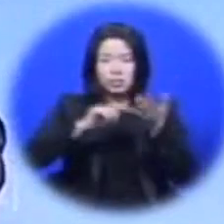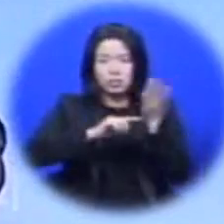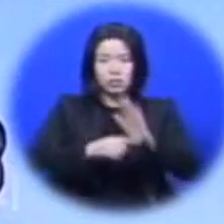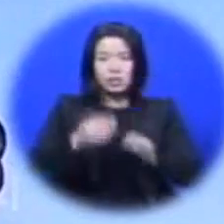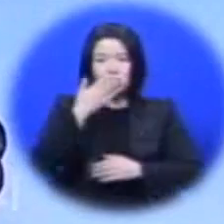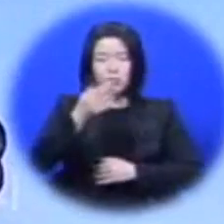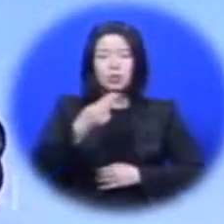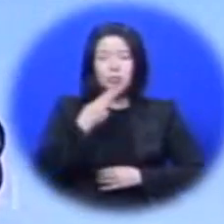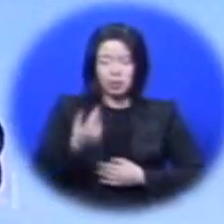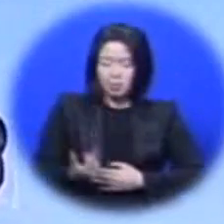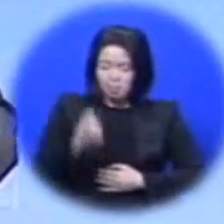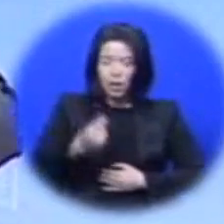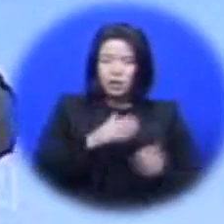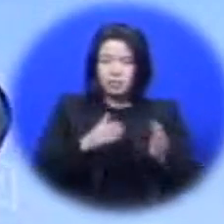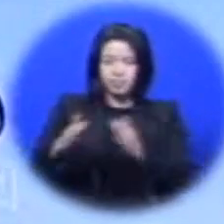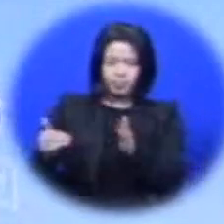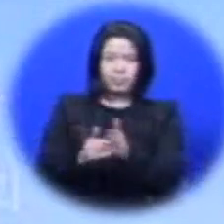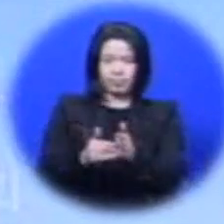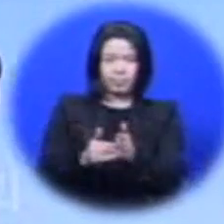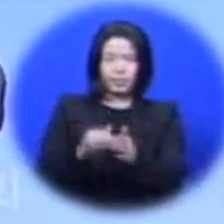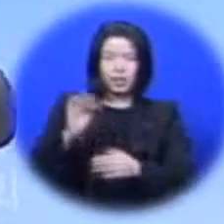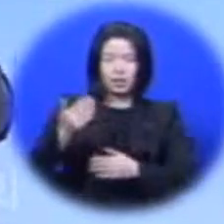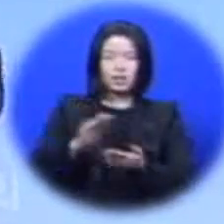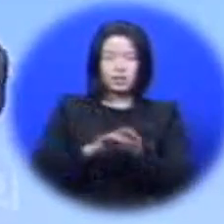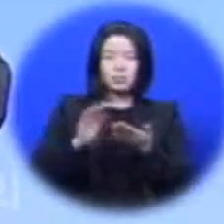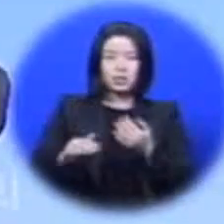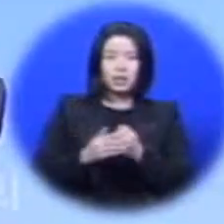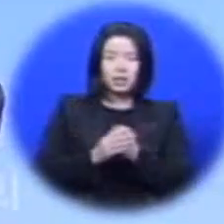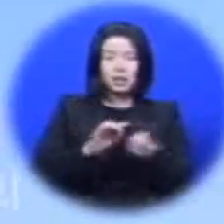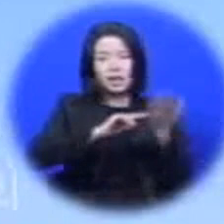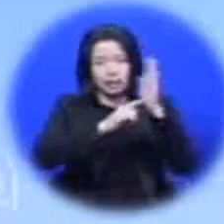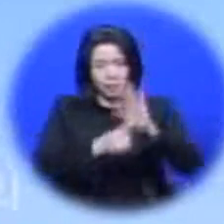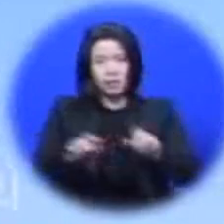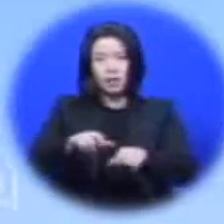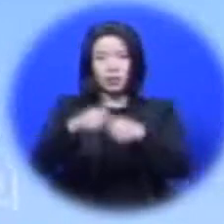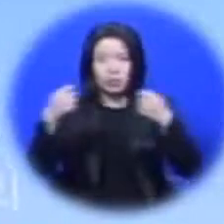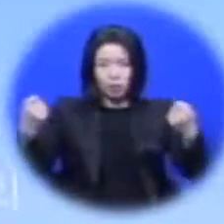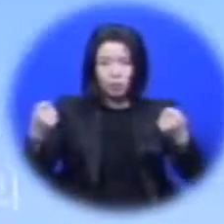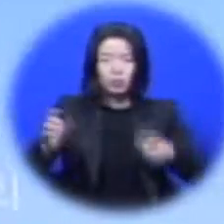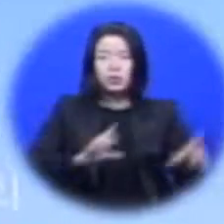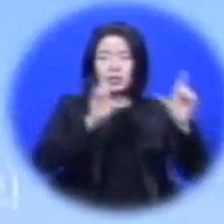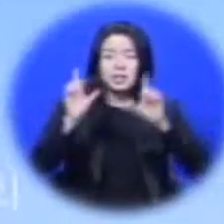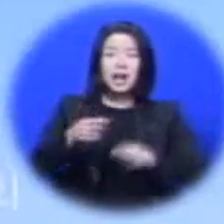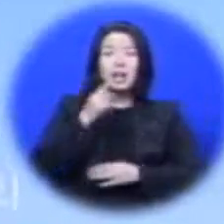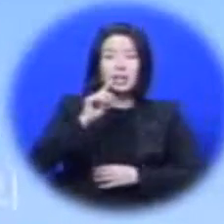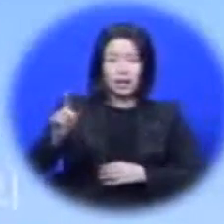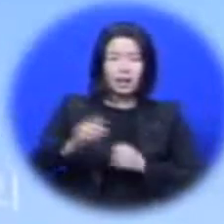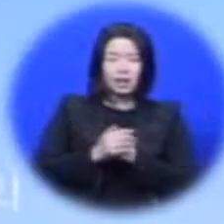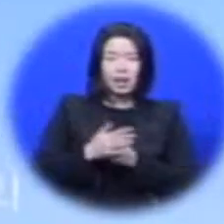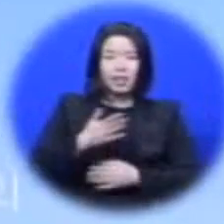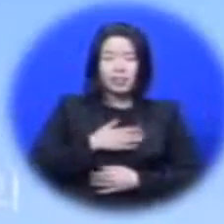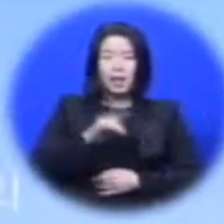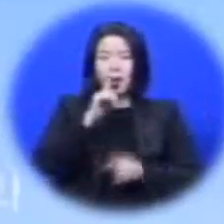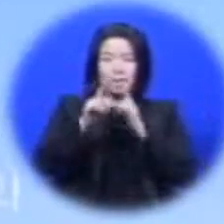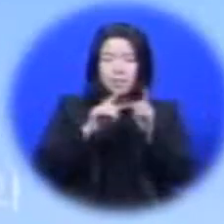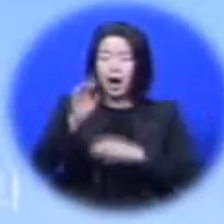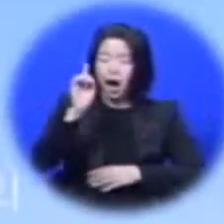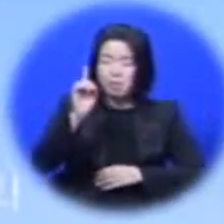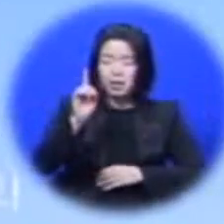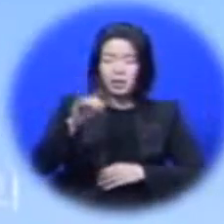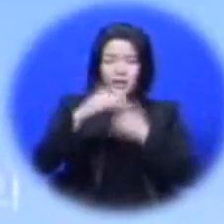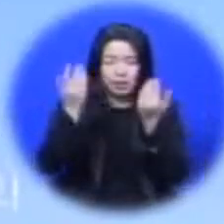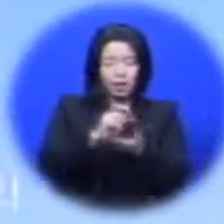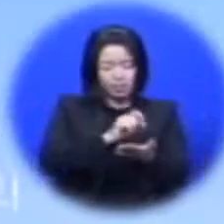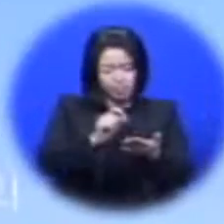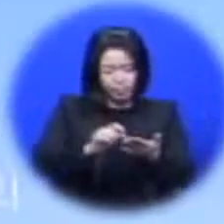정리해야죠. 그리고 다 드러내고 열고 그렇게 살리라. 내 말 한마디 다 기록이